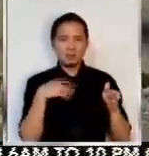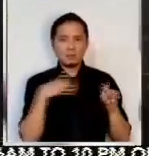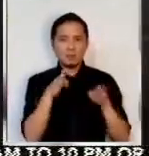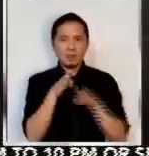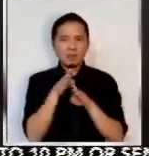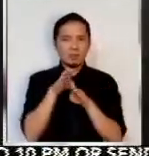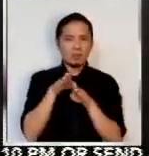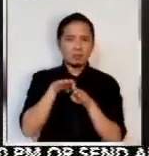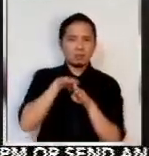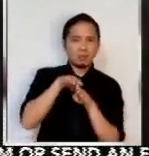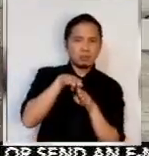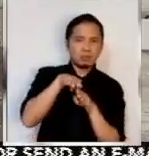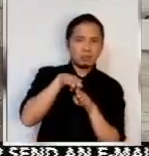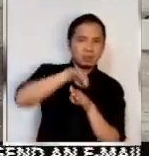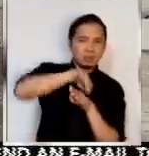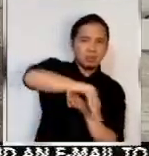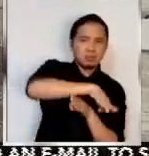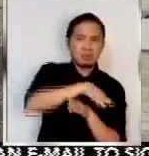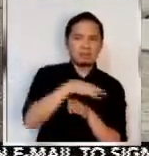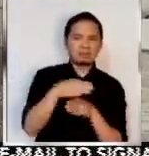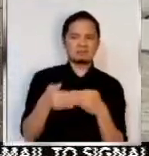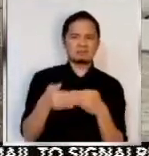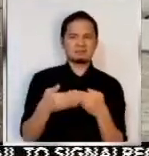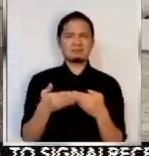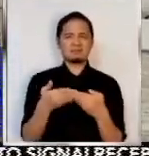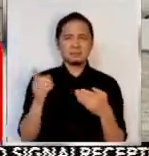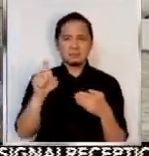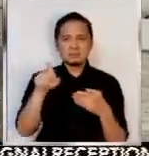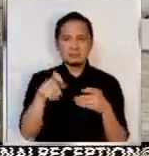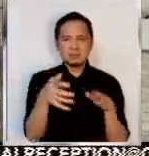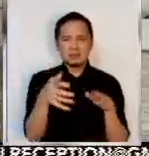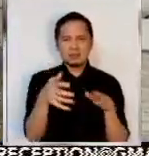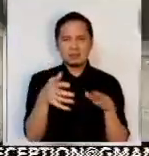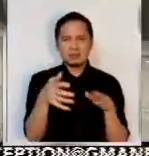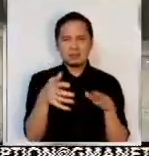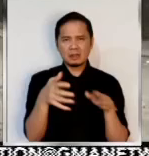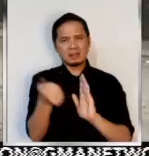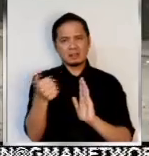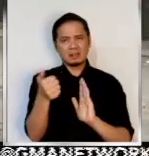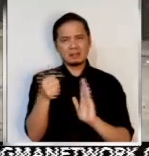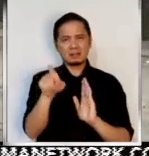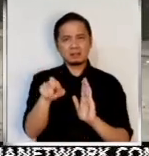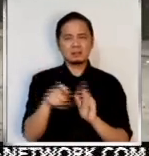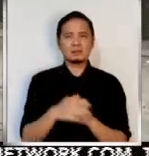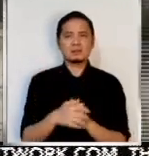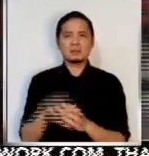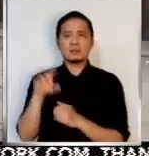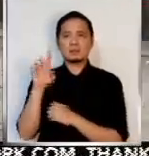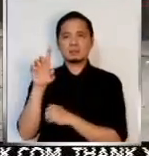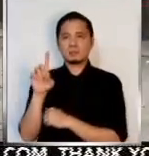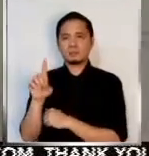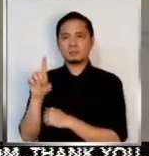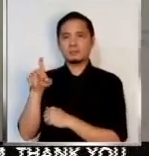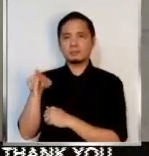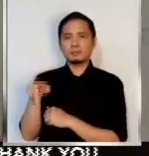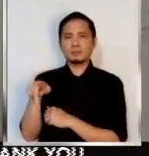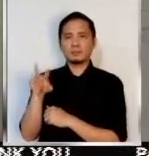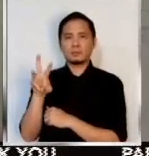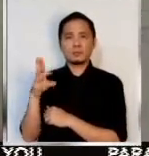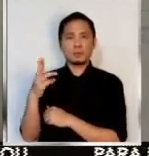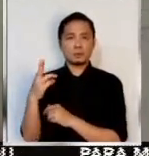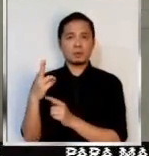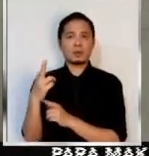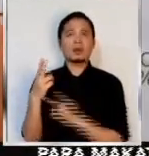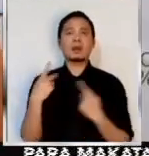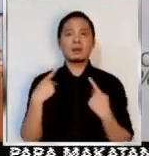matanggal yan kasi nasa gitna eh. Sabi ng Department of Public Works and Highways, meron ng budget para sa paglilipat ng mga nakaharang